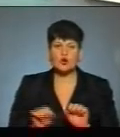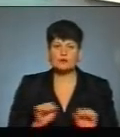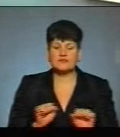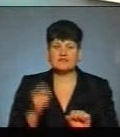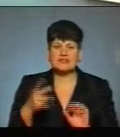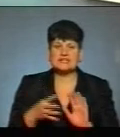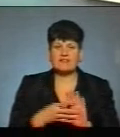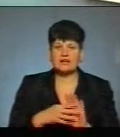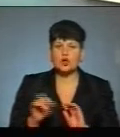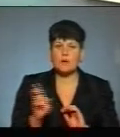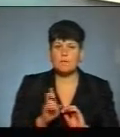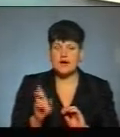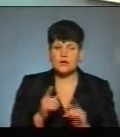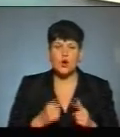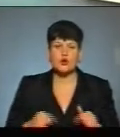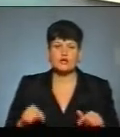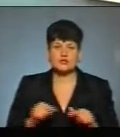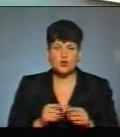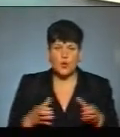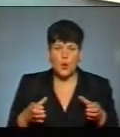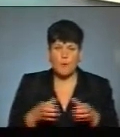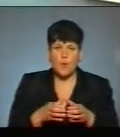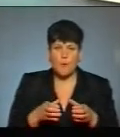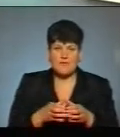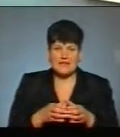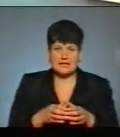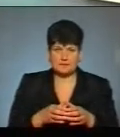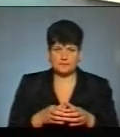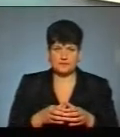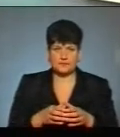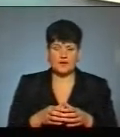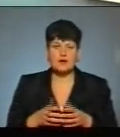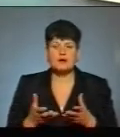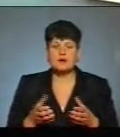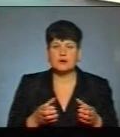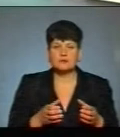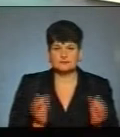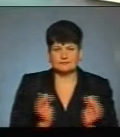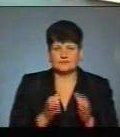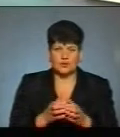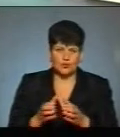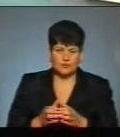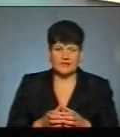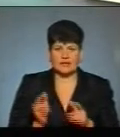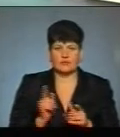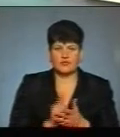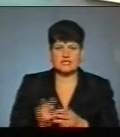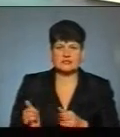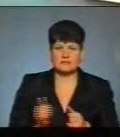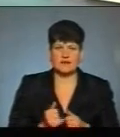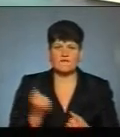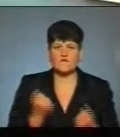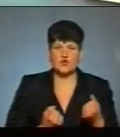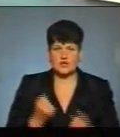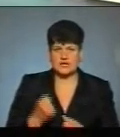29 березня, організовано мобільні бригади, які мають бути забезпечені як мінімум